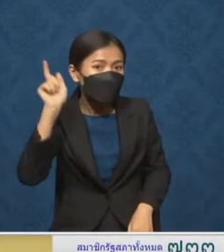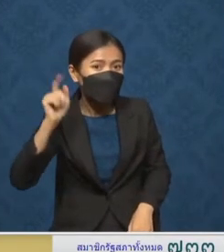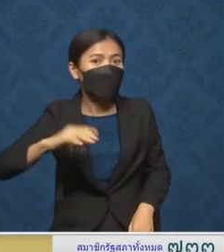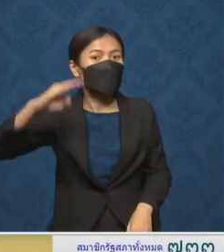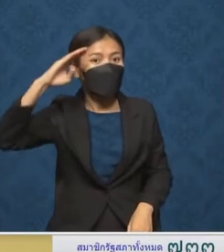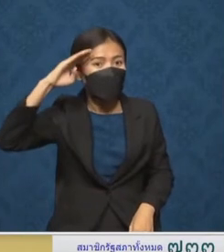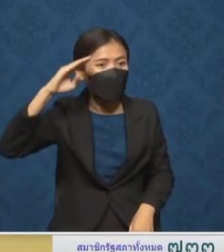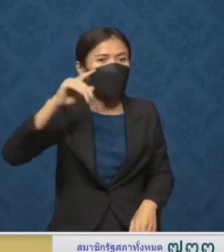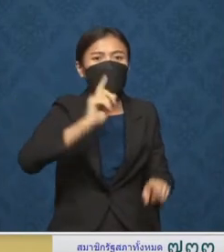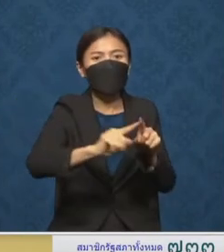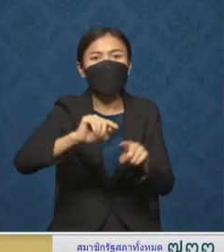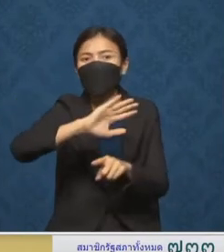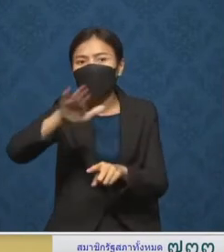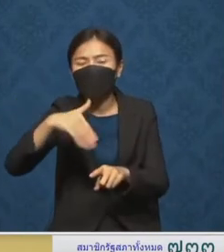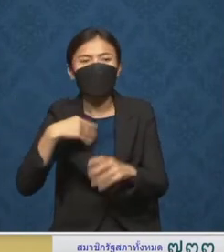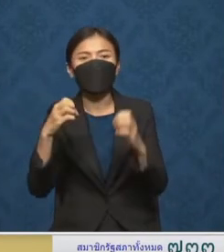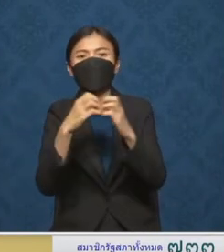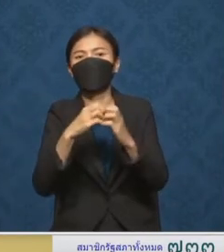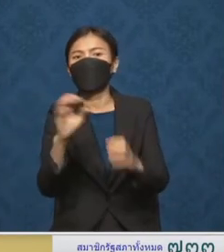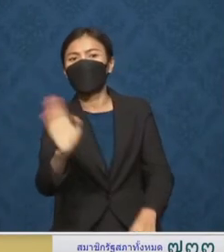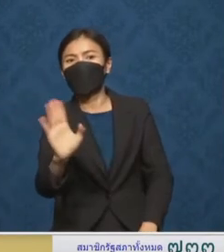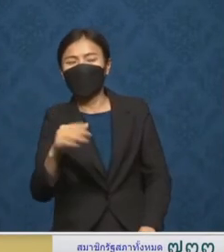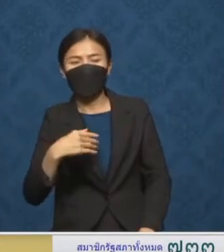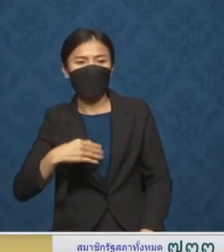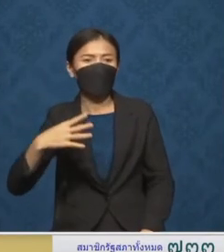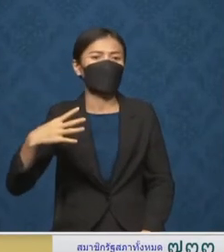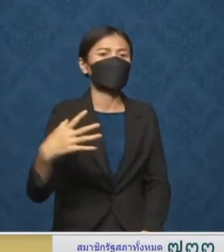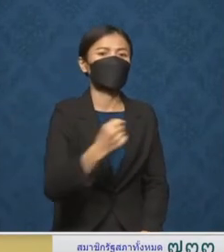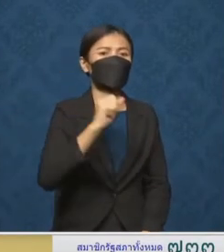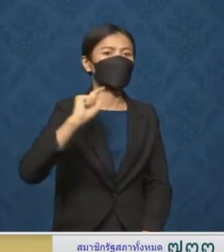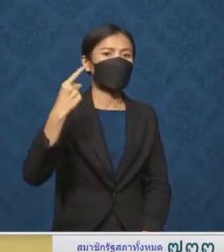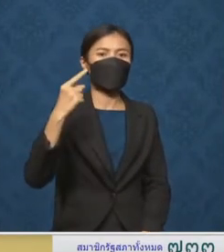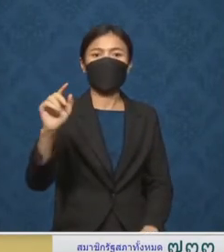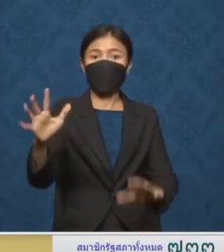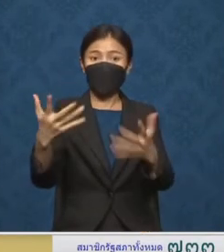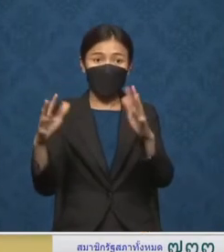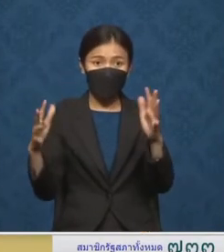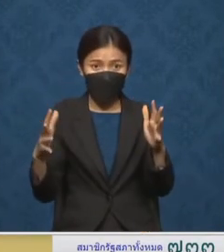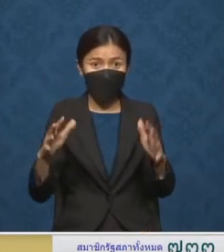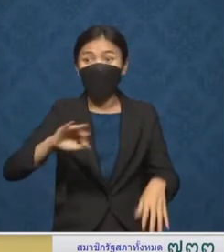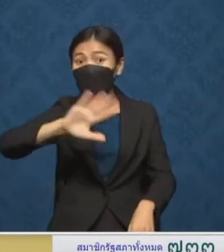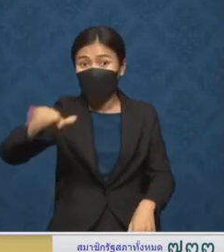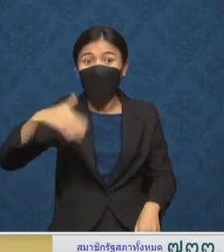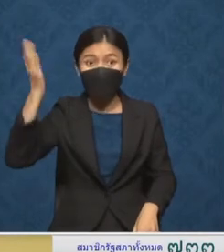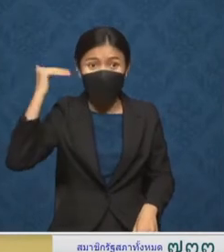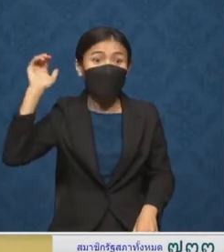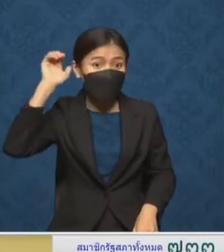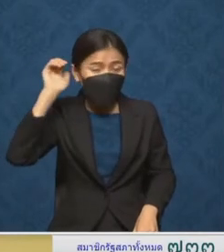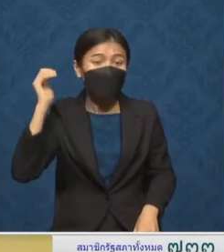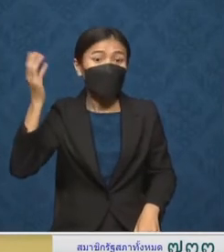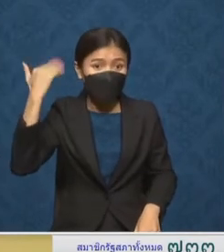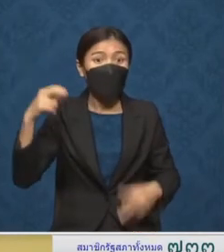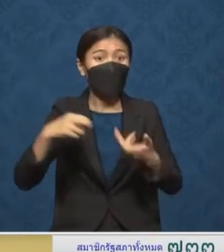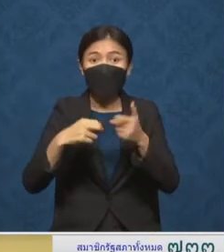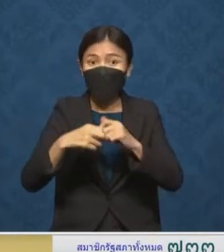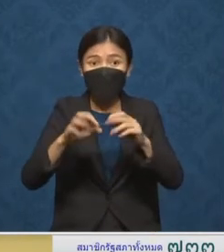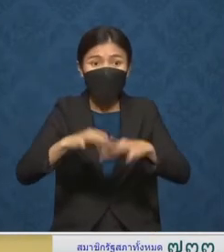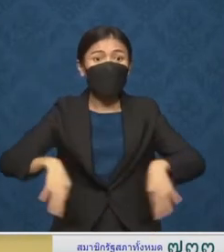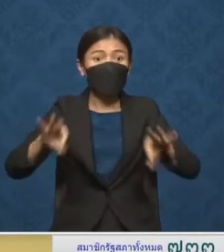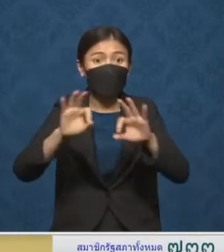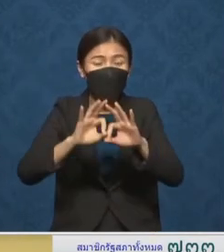กรมเข้ากรองกันเรียบร้อยแล้วจะไม่มีรัฐประหารเกิดขึ้นในประเทศไทยอีกแล้วปัญหาหลักในตอนนั้นของการเมืองไทย